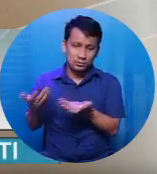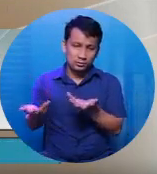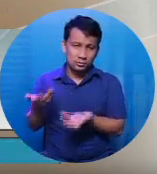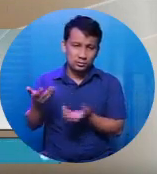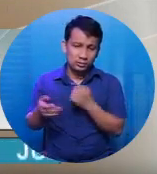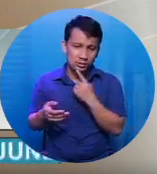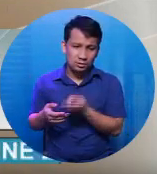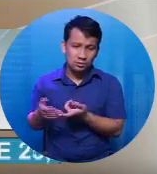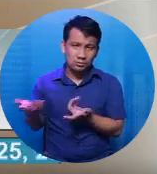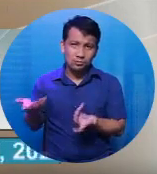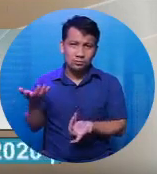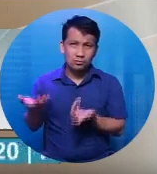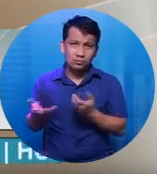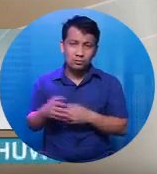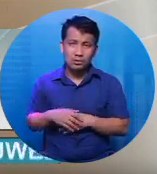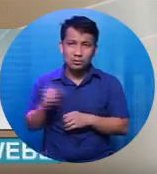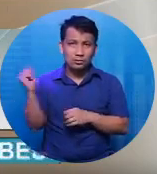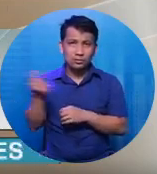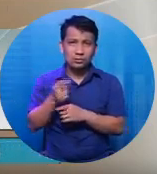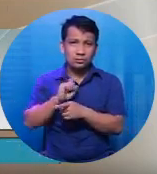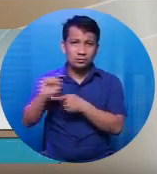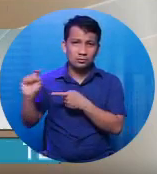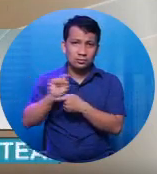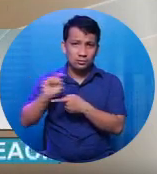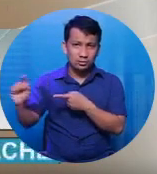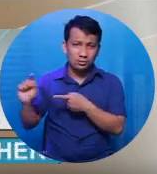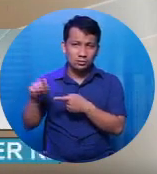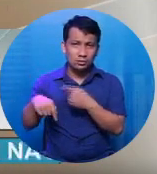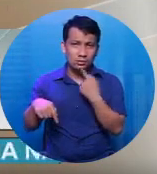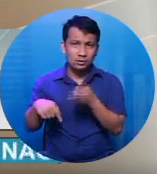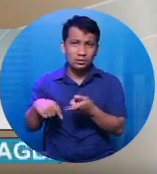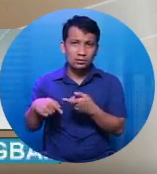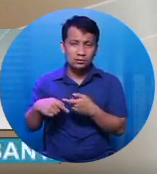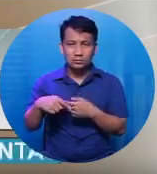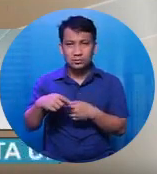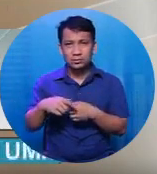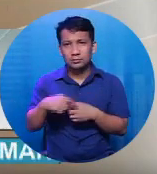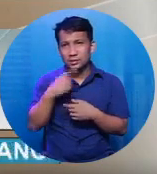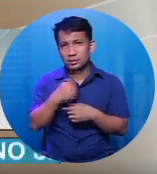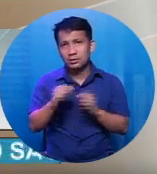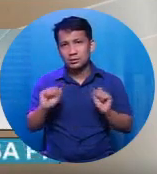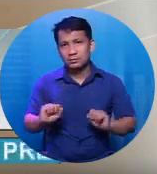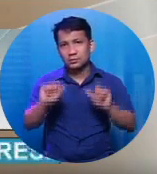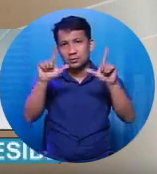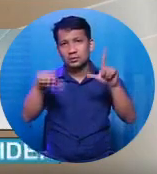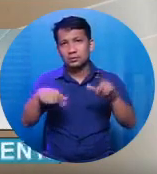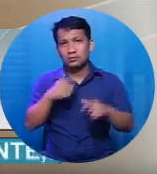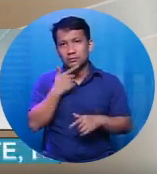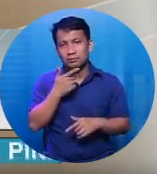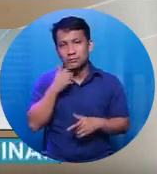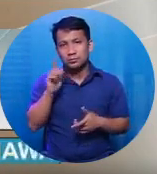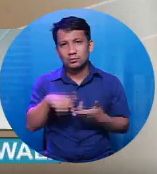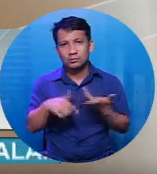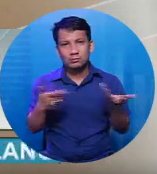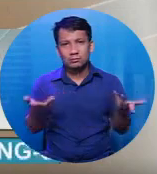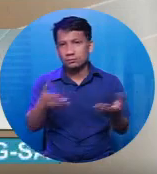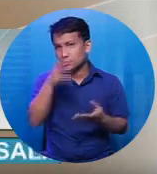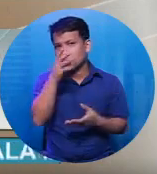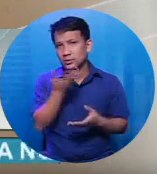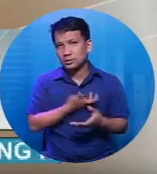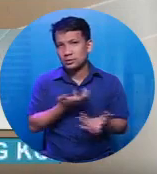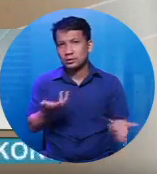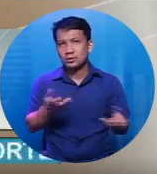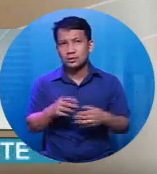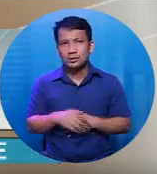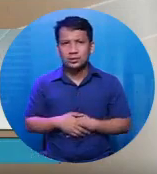ganyan, sabi ko sa kanya. Tapos, lahat ng text ko sa kanya, minamayday niya, pinapost niya, parang tumatawa siya na parang wala nang pakalam sa akin.